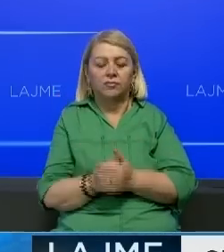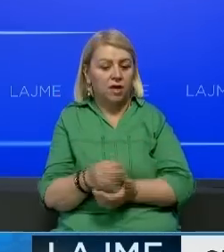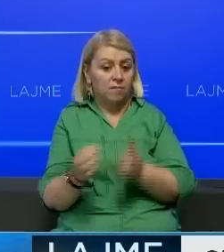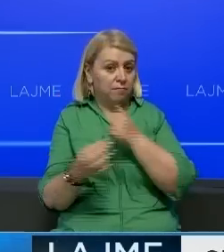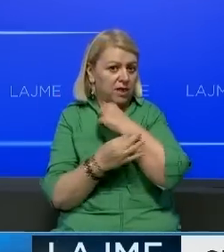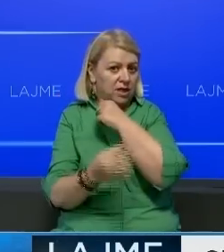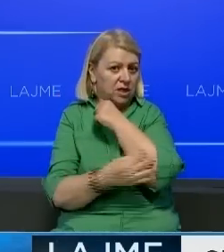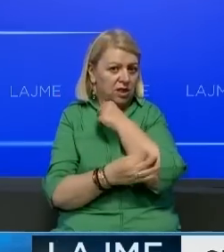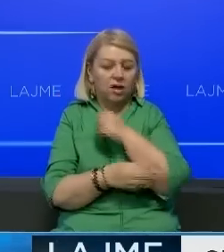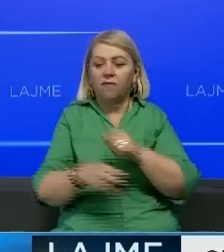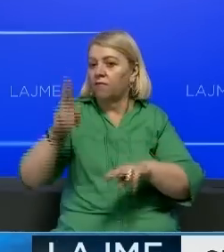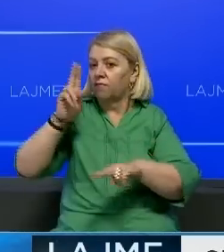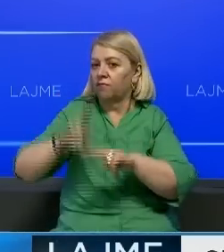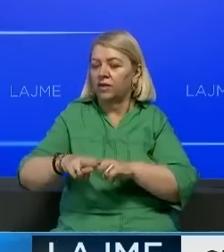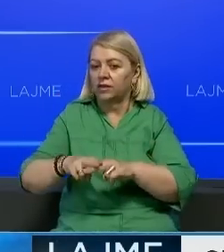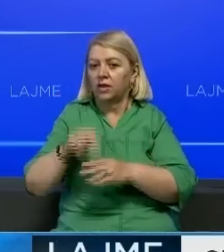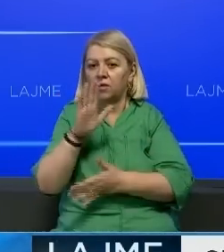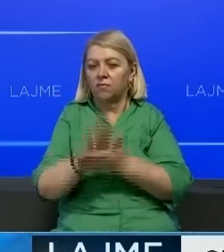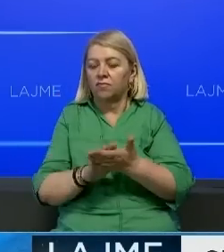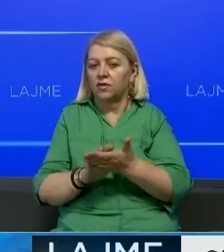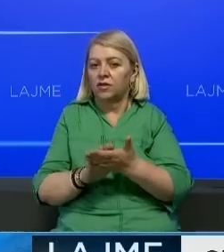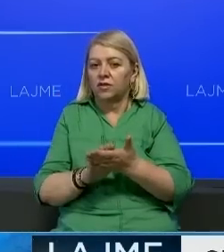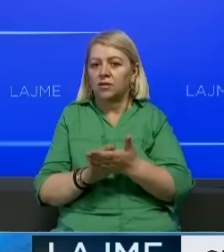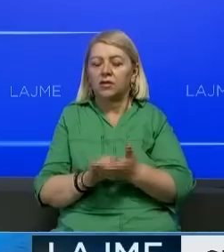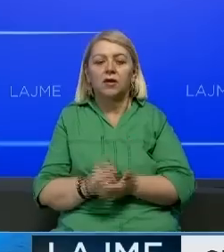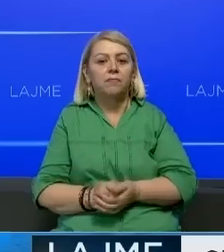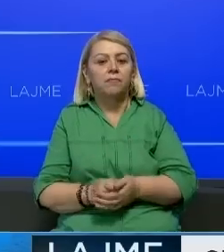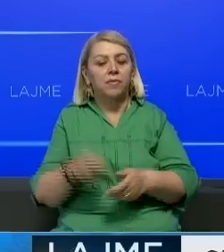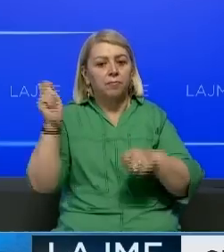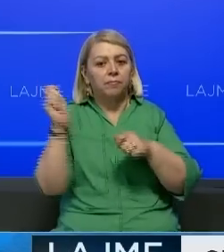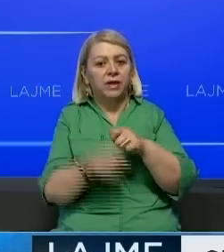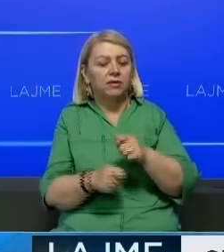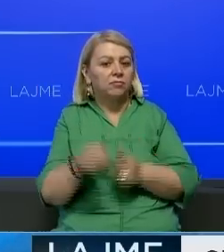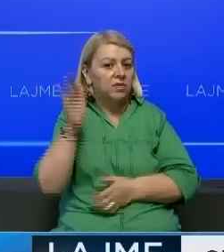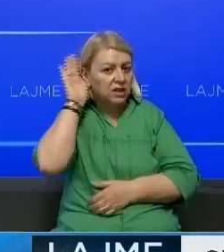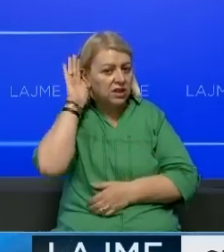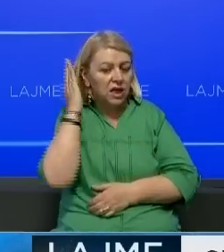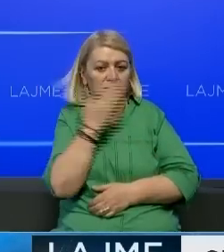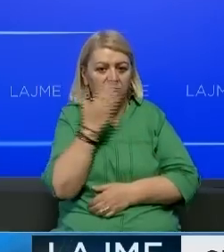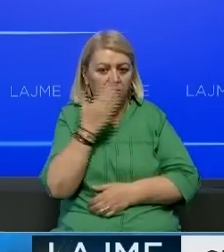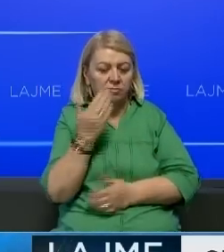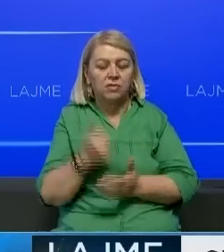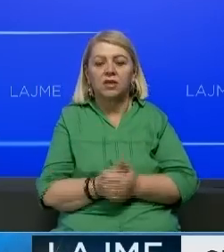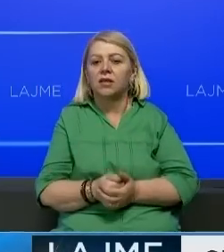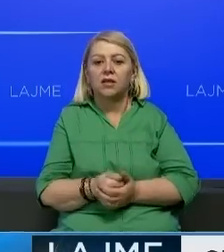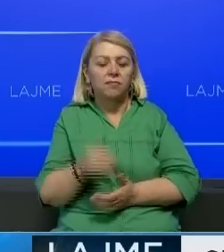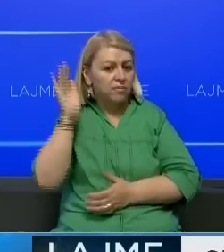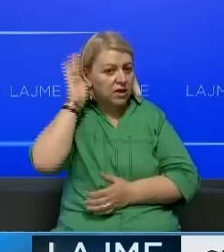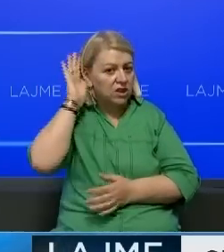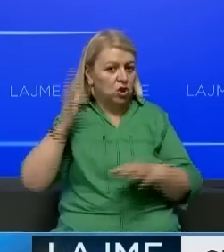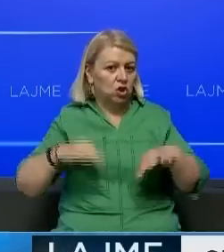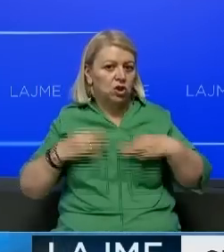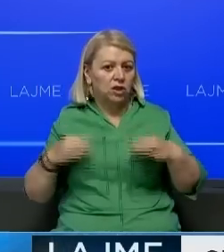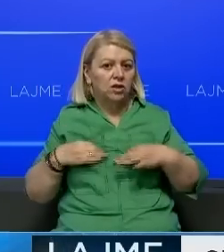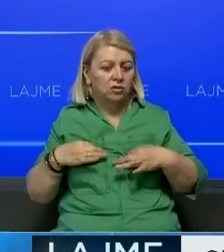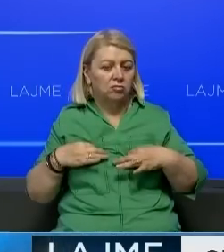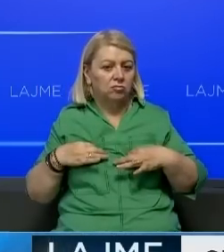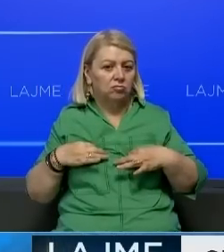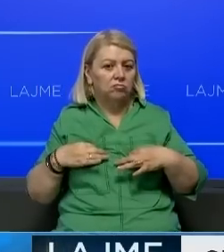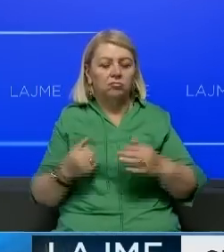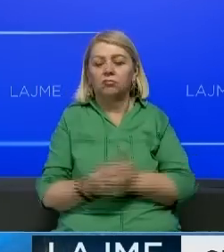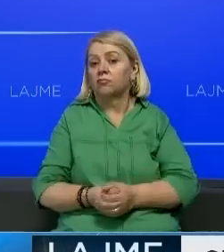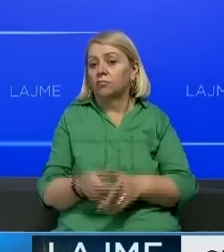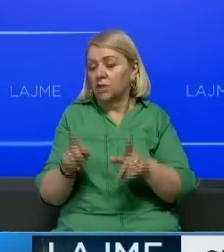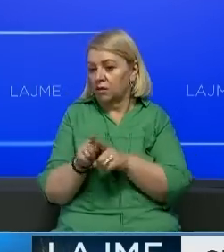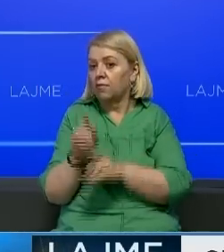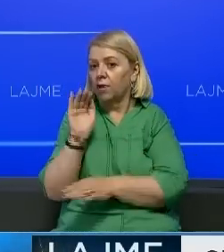premten, është vendosur që të nisen procedurat për t'i paditur Ministrinë e Arsimit, Shkencës së Teknologjisë dhe atë të Shëndetësisë.